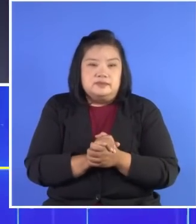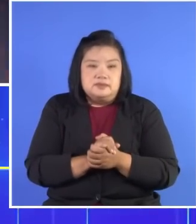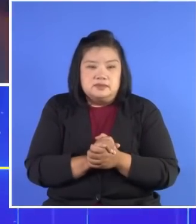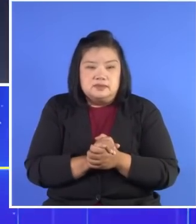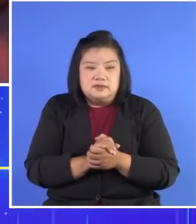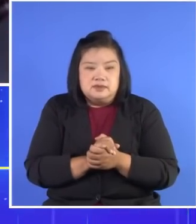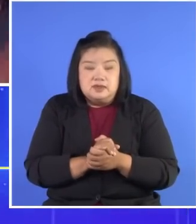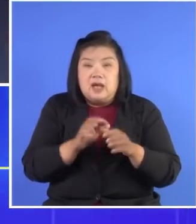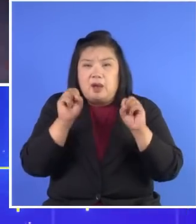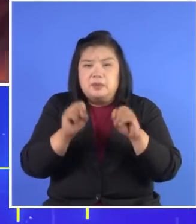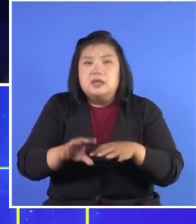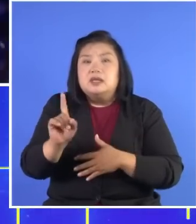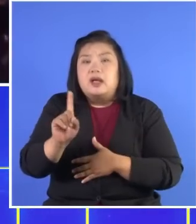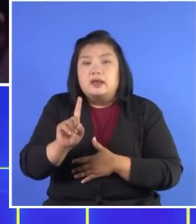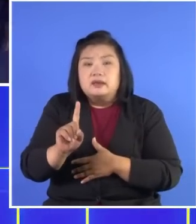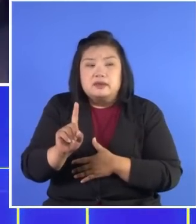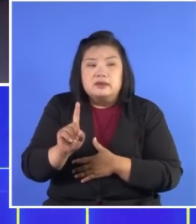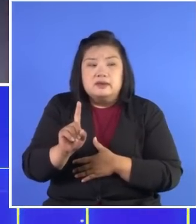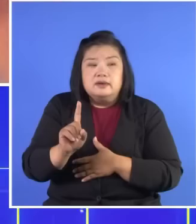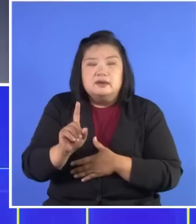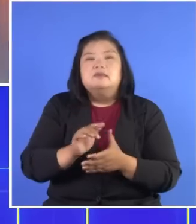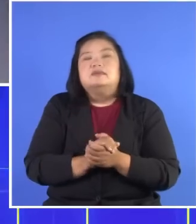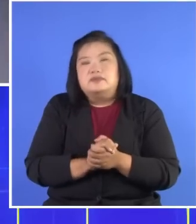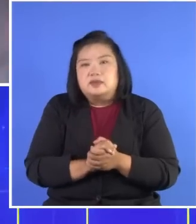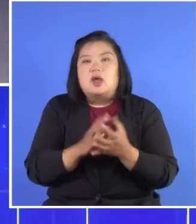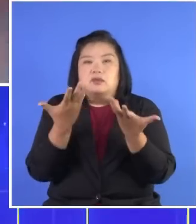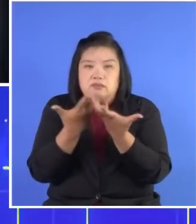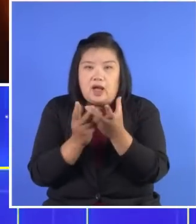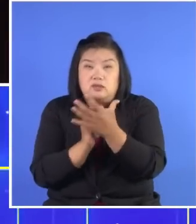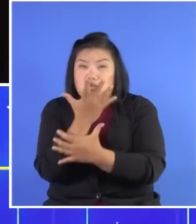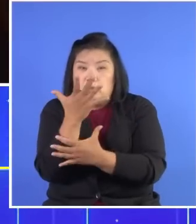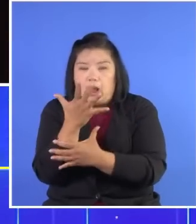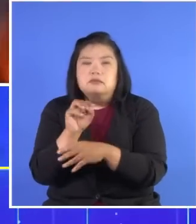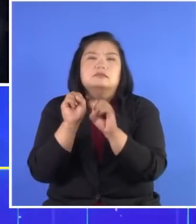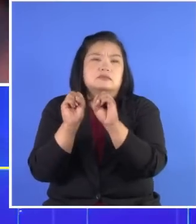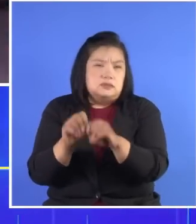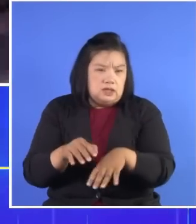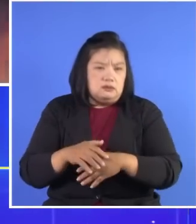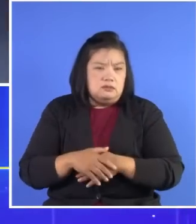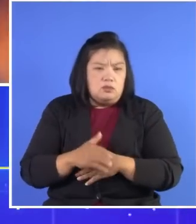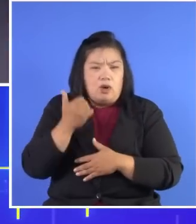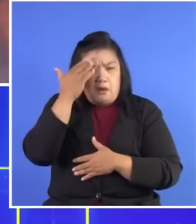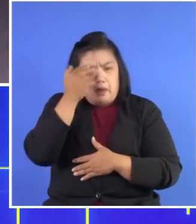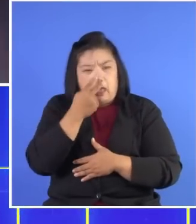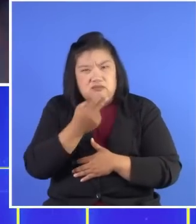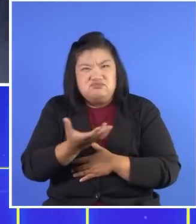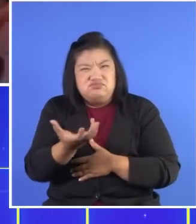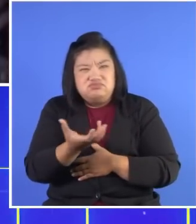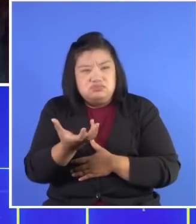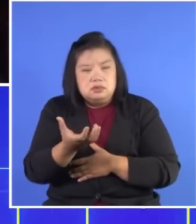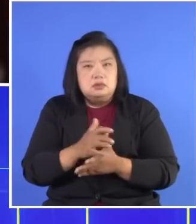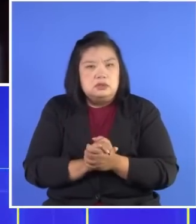ทีทางธรรมชาติเออป่าธรรมชาติเพราะว่าไปต่อไม่ได้นะคะก็ถือว่าเป็น